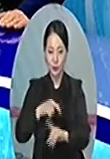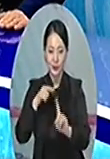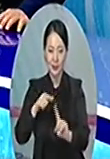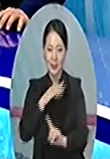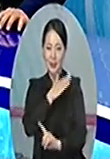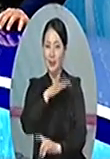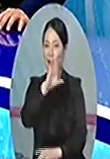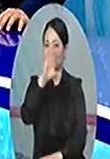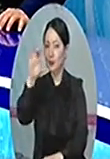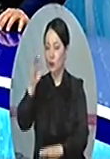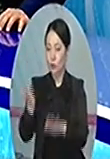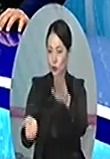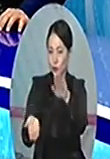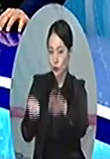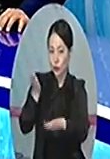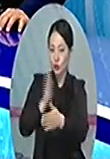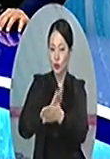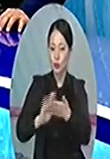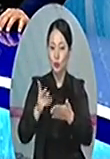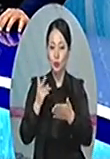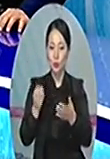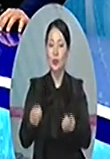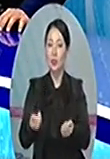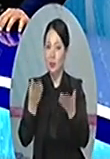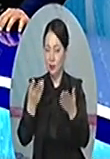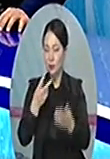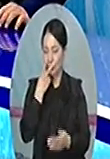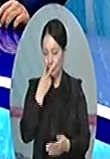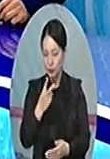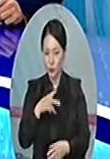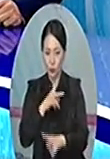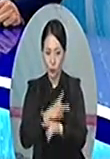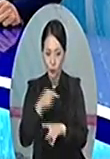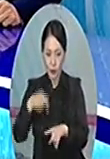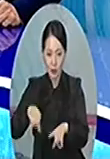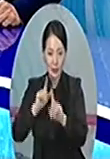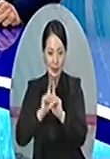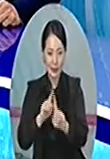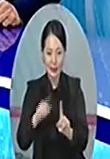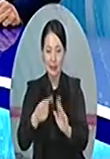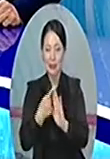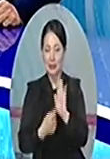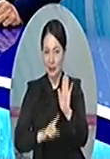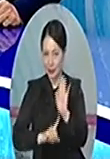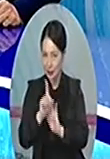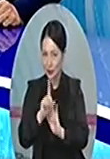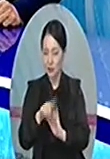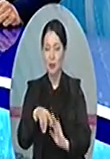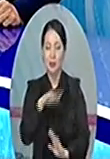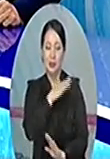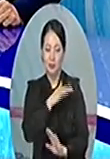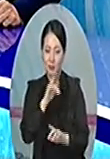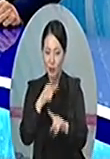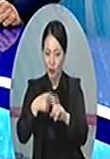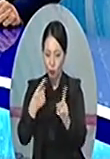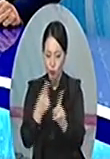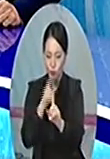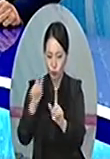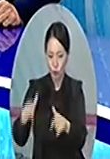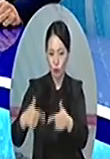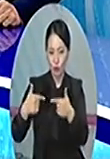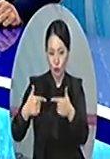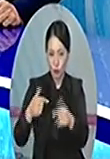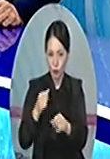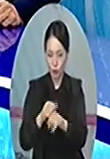шинэ үеиг нээлээ гэж мэрэгчлэнүүд үздэг. Хууль энэ сараас мөрдөгдөж эхэлсэн байгаа. Цагдаагийн алба багч гемпер зөрчилтөй тэмцэх, нийтийн хэв журам хамгаалах,